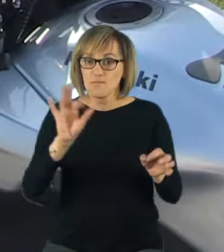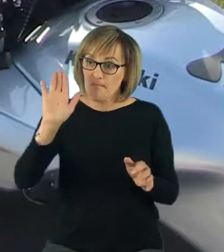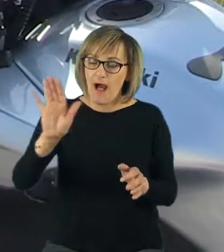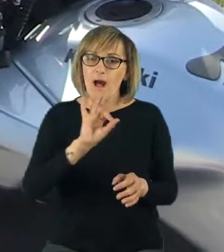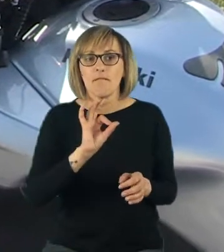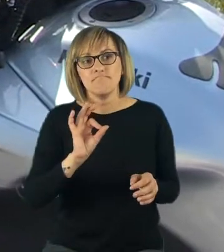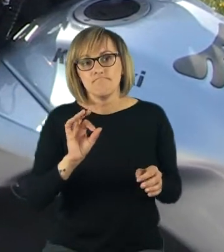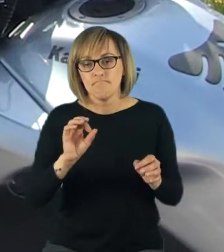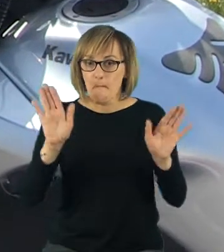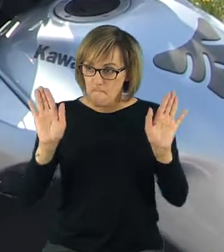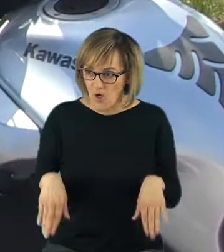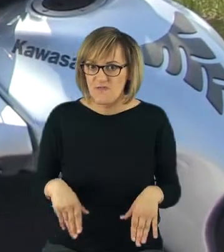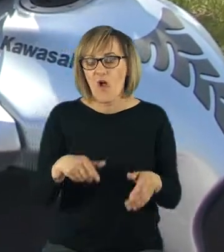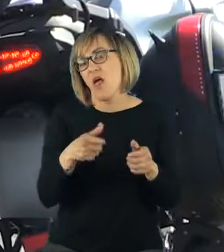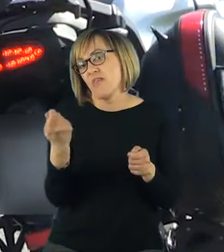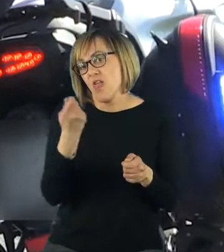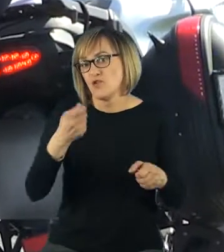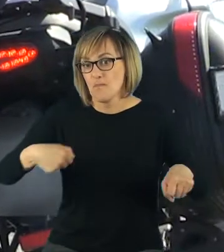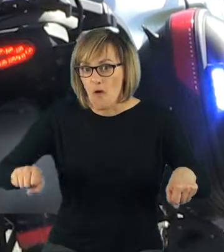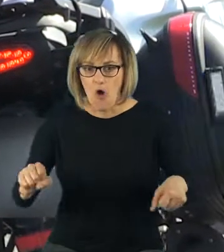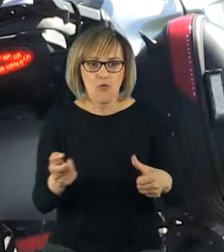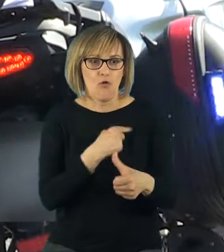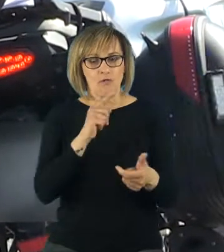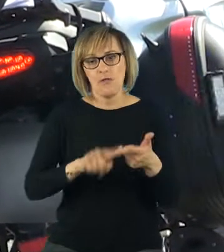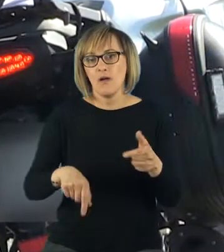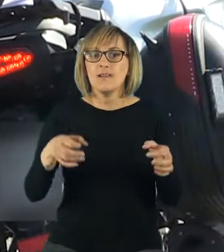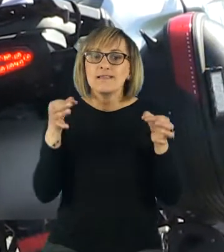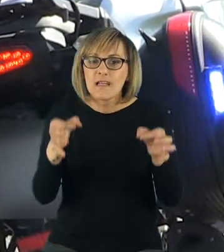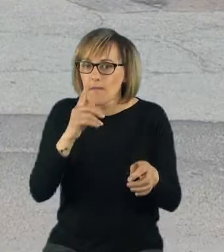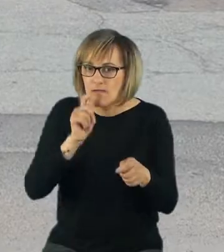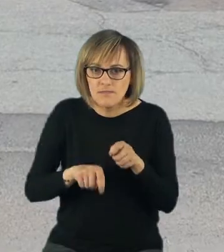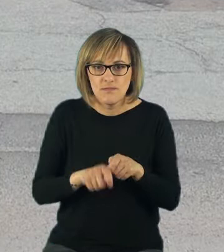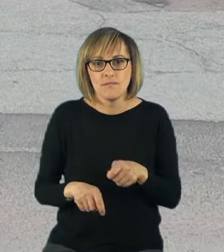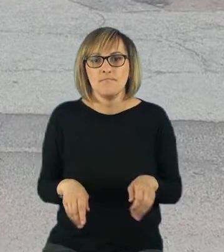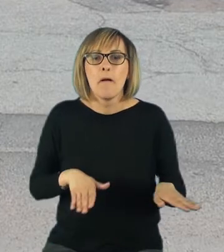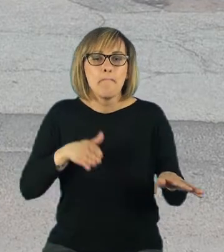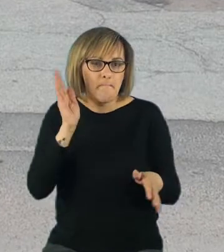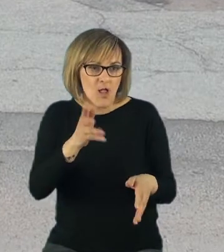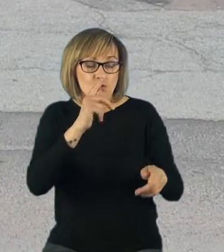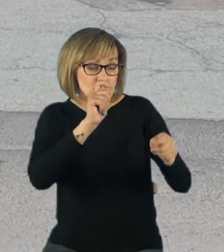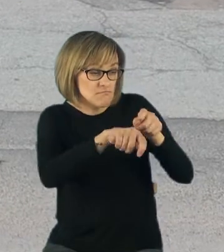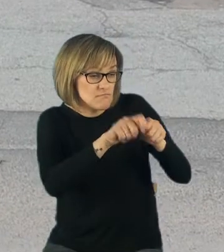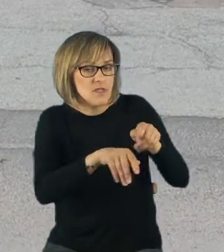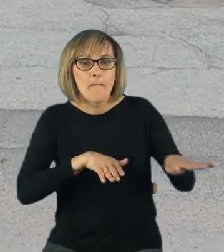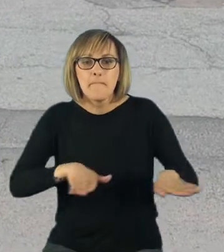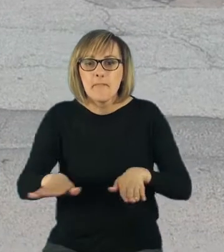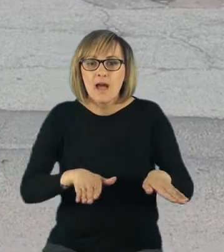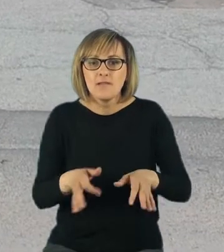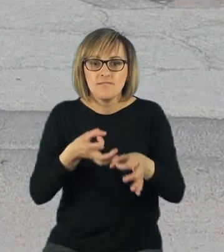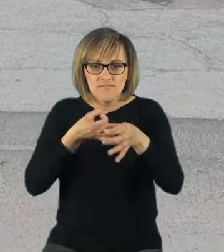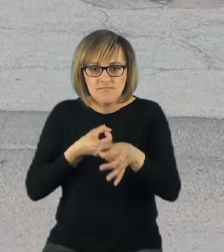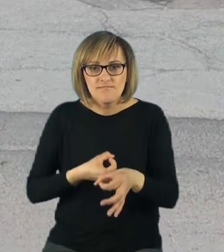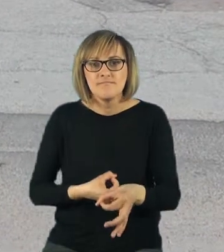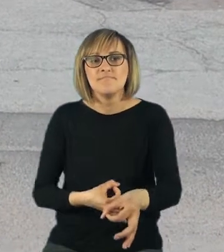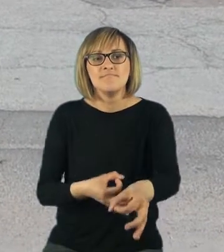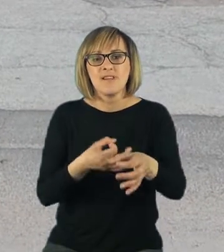uprawnienia do kierowania motocyklami. Pod szczególnym nadzorem będą miejsca, gdzie miłośnicy dwóch kółek nie